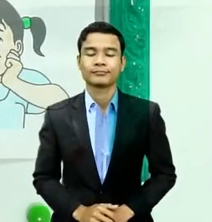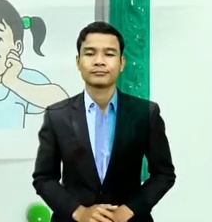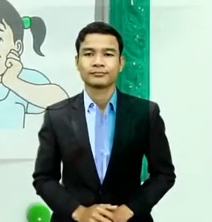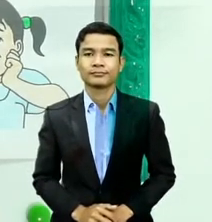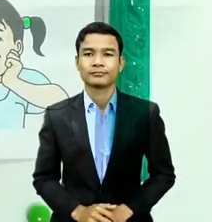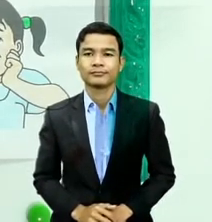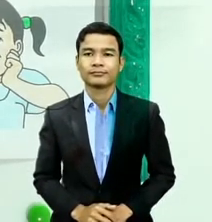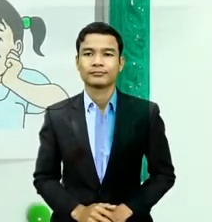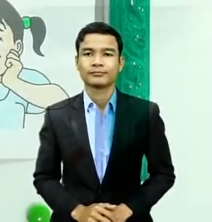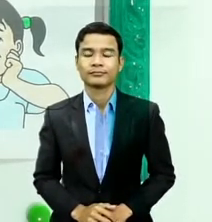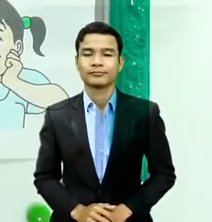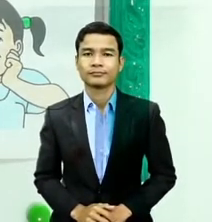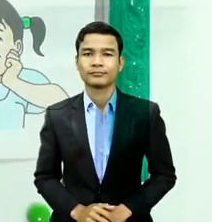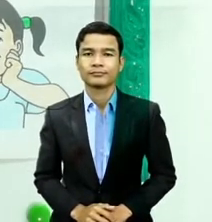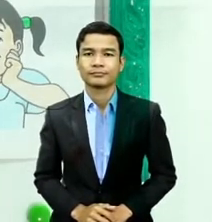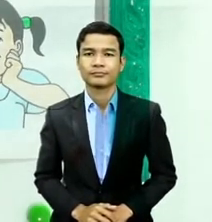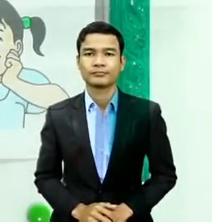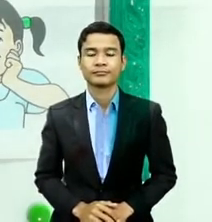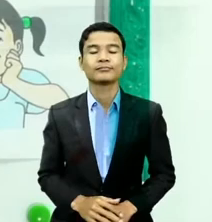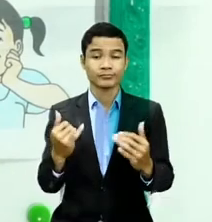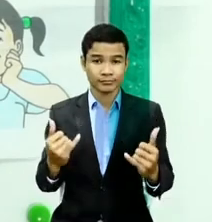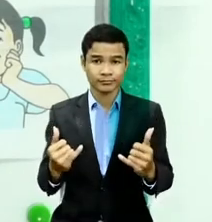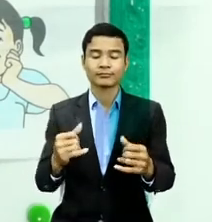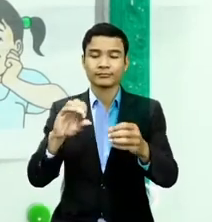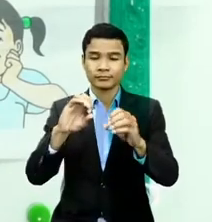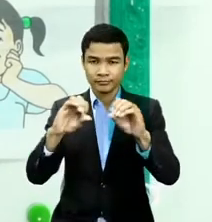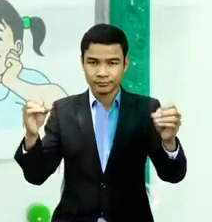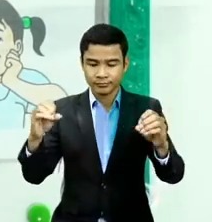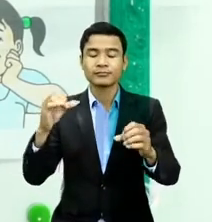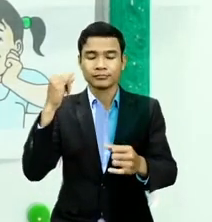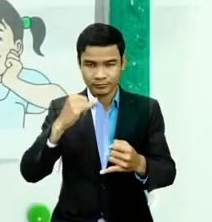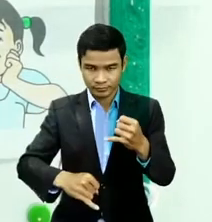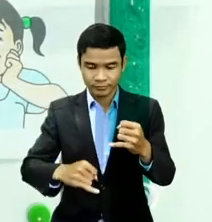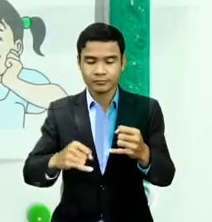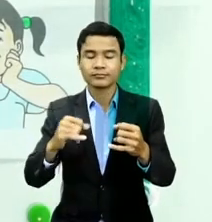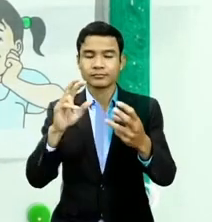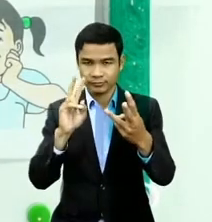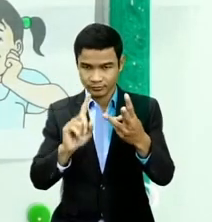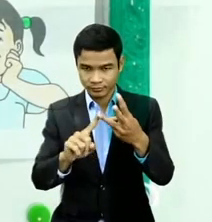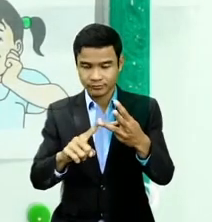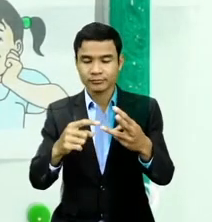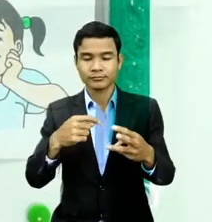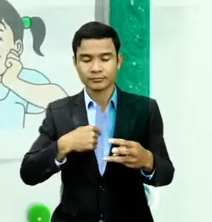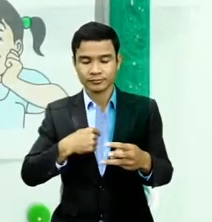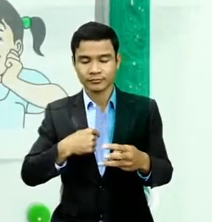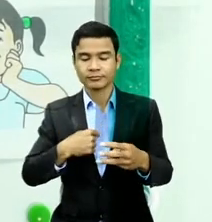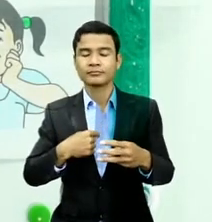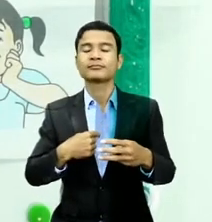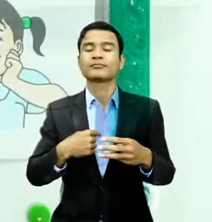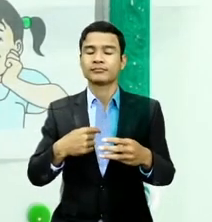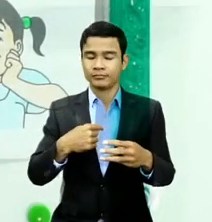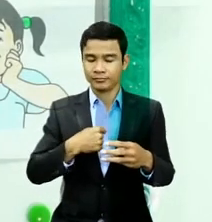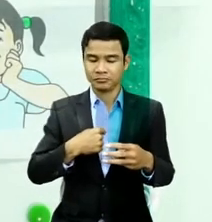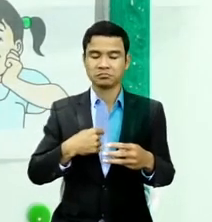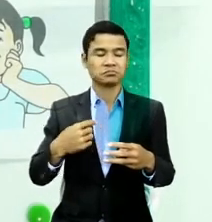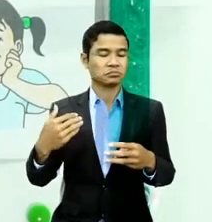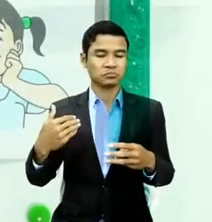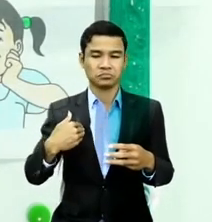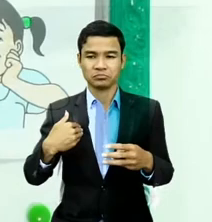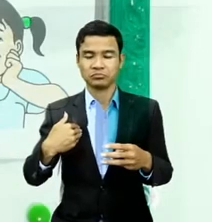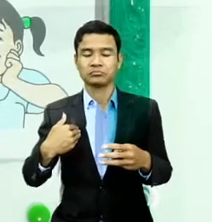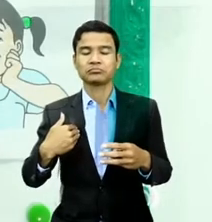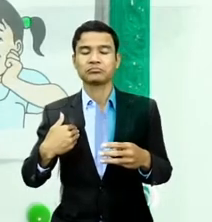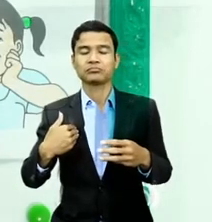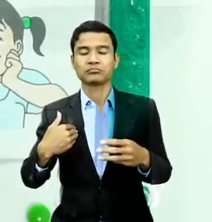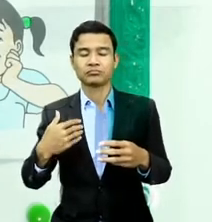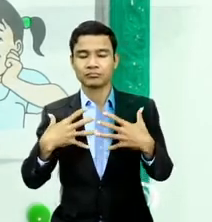Chà. Tại lời sao là bài chẳng cỏi, tị bấy. Khá nhóm mình miễn sắc cập hiệp là ổ. Chà, rút